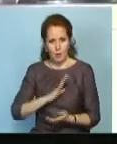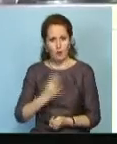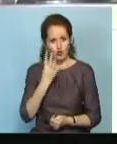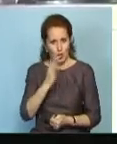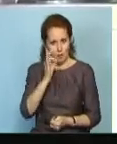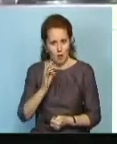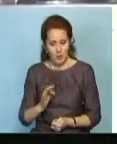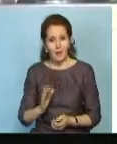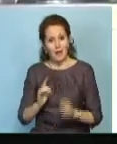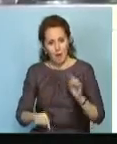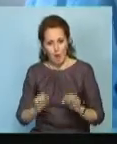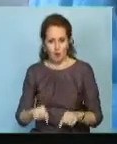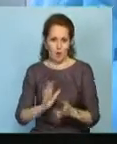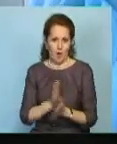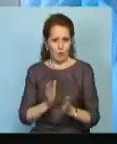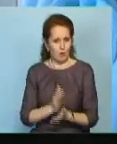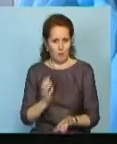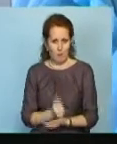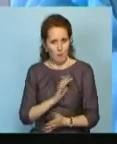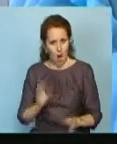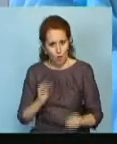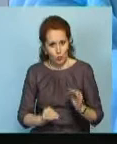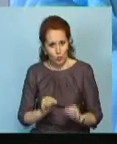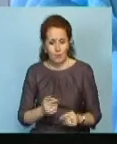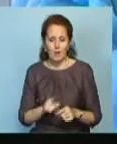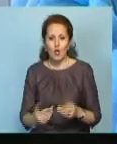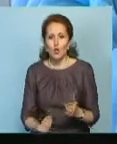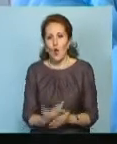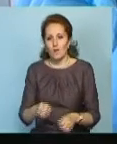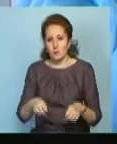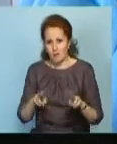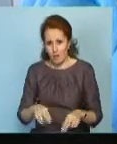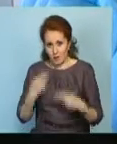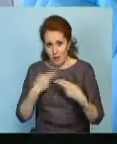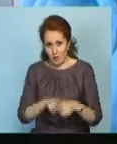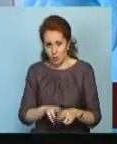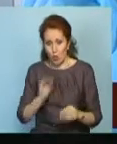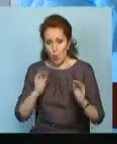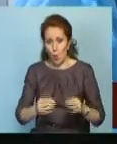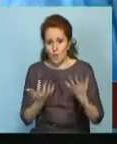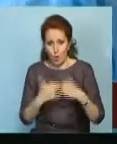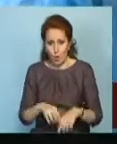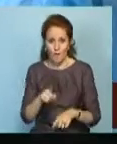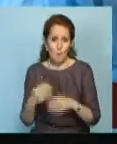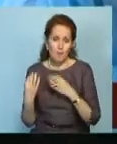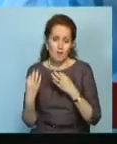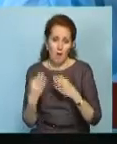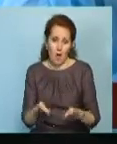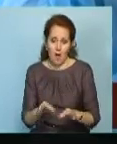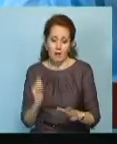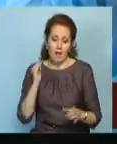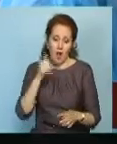иначе творожок не получится. Это уже новая специализированная технологическая установка, которая позволяет